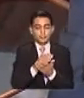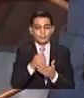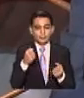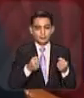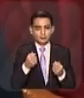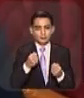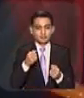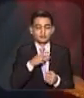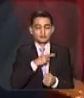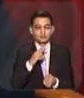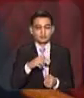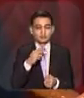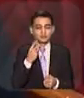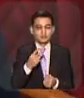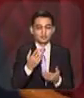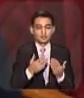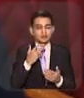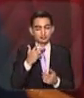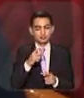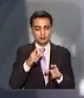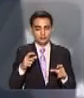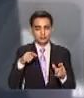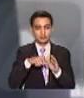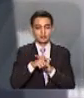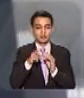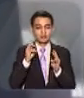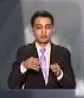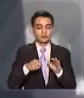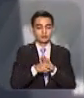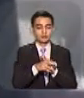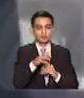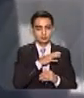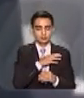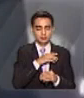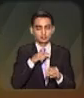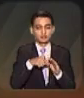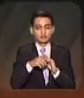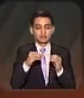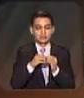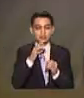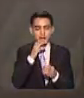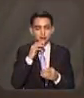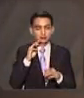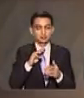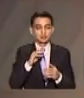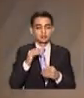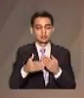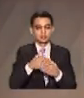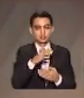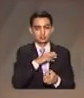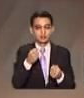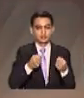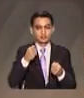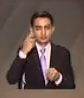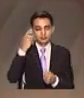повлекшее смерть 2 и более лиц, а также оставление места ДТП. Отягчающим вину обстоятельствам явилось и то, что виновный управлял автомобилем